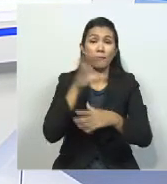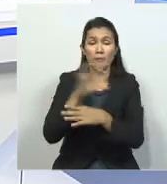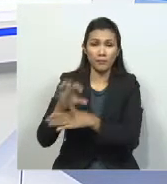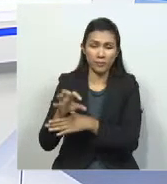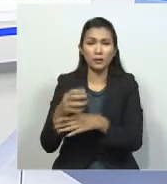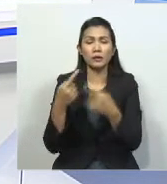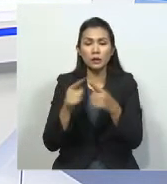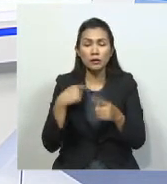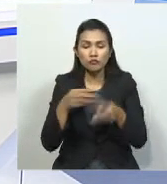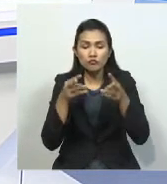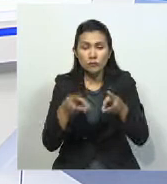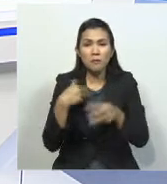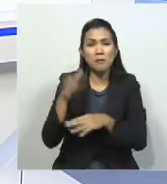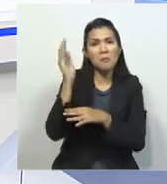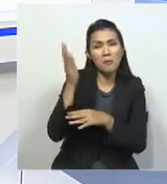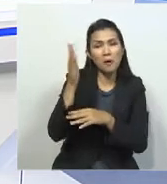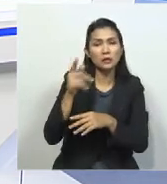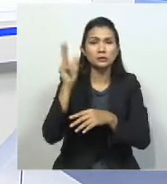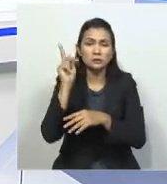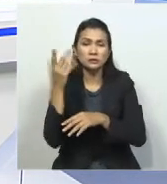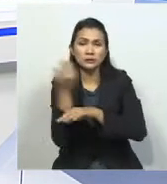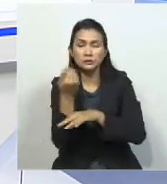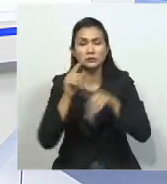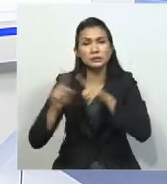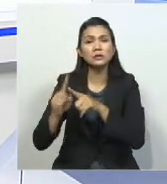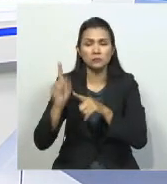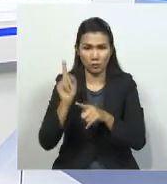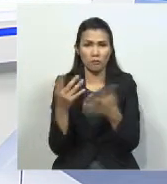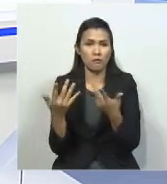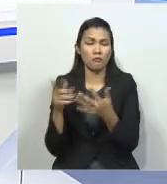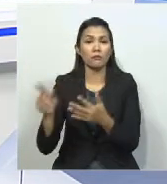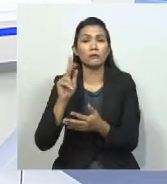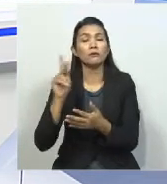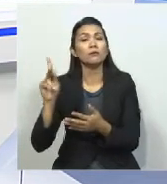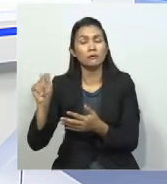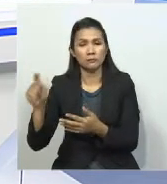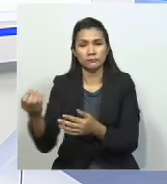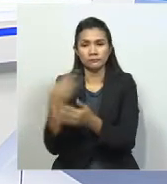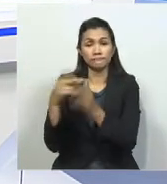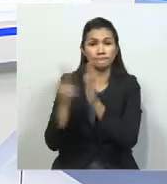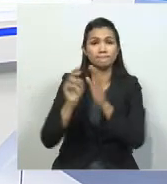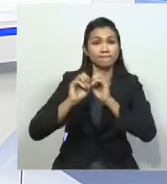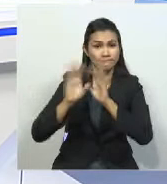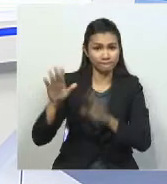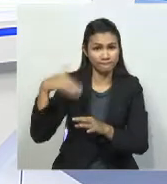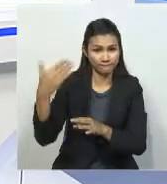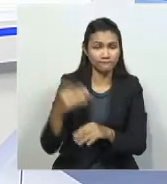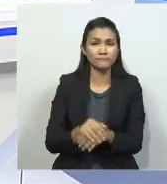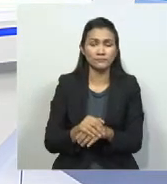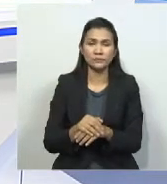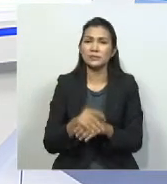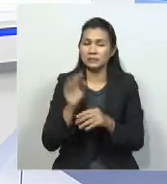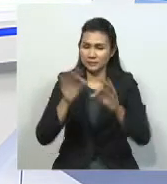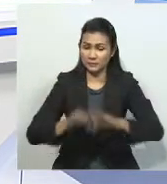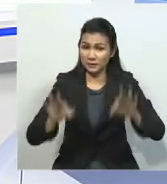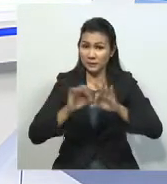นของการหาเสียงตามสื่อต่างๆยังคงต้องรอความชัดเจนจากทางกกต.ก่อนนะครับโดยเฉพาะการติดป้